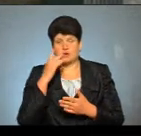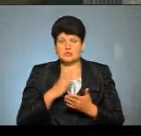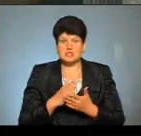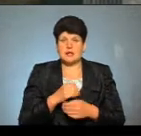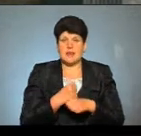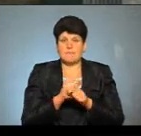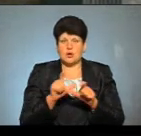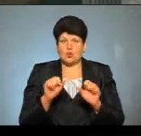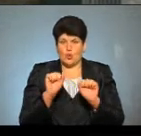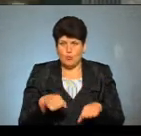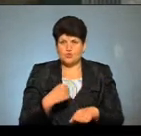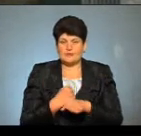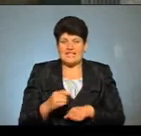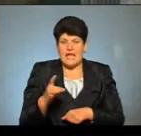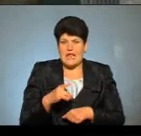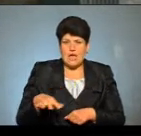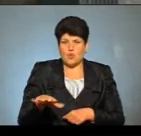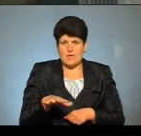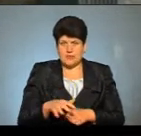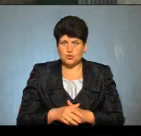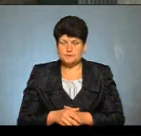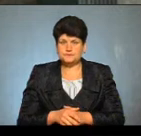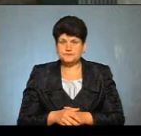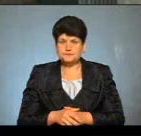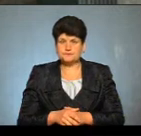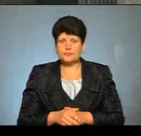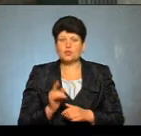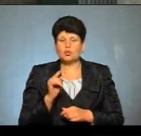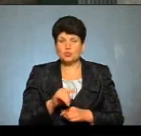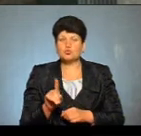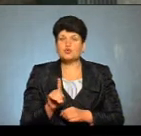зробити регіональною на західний регіон. Тому що